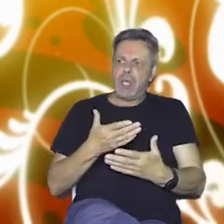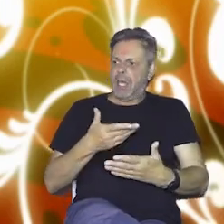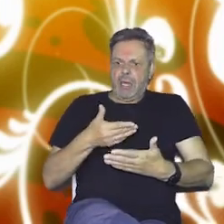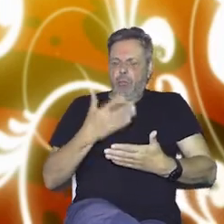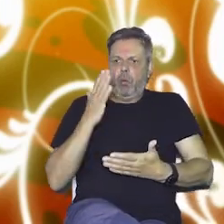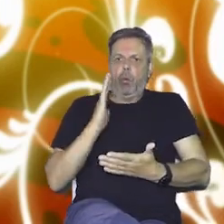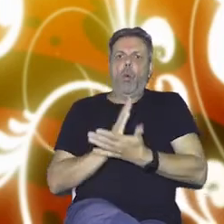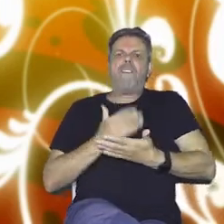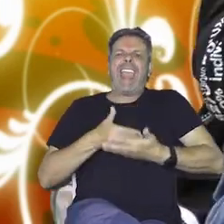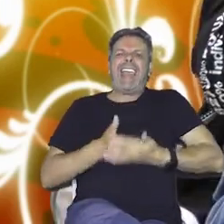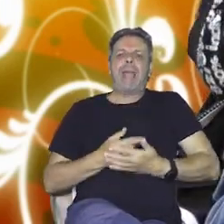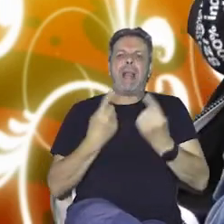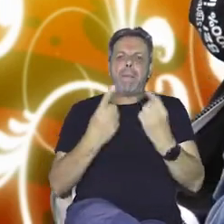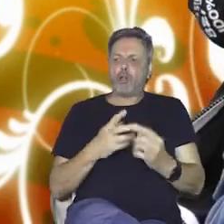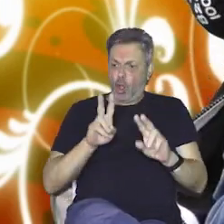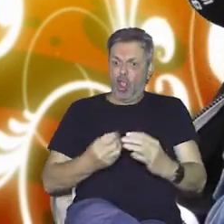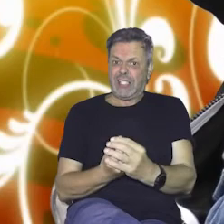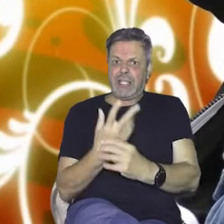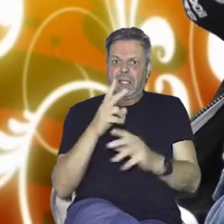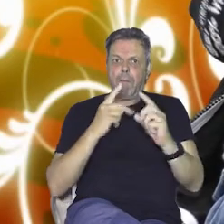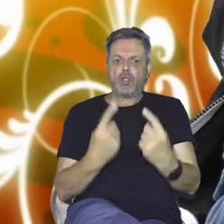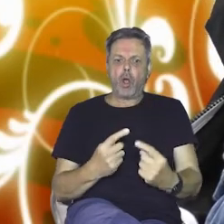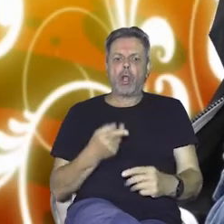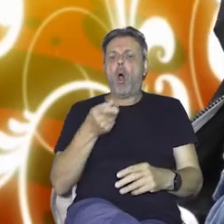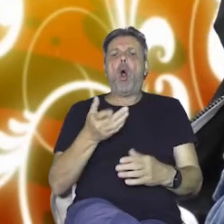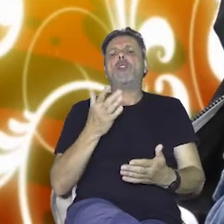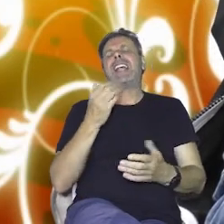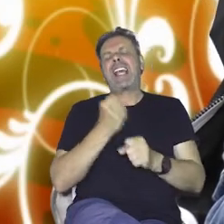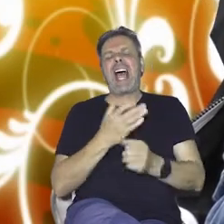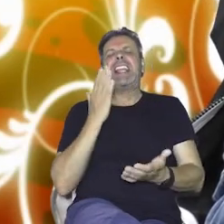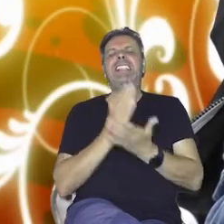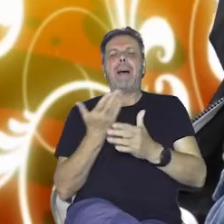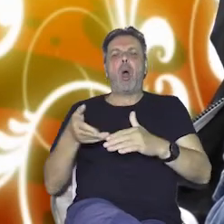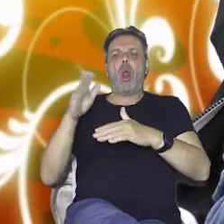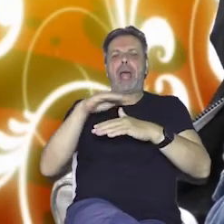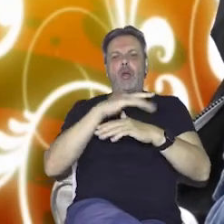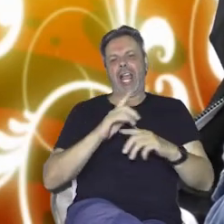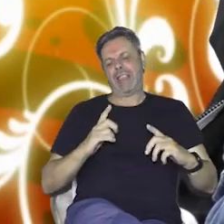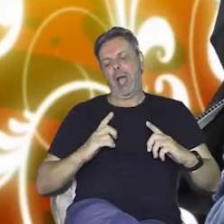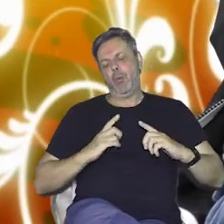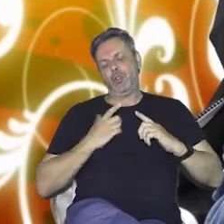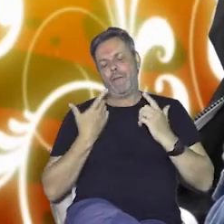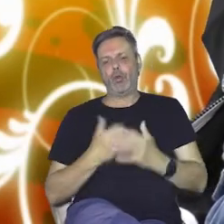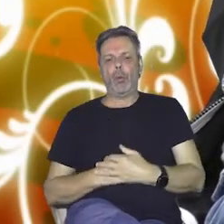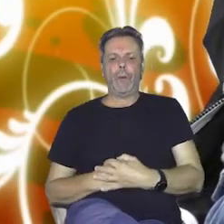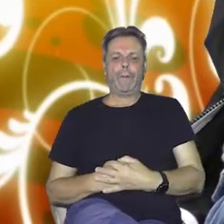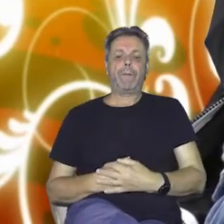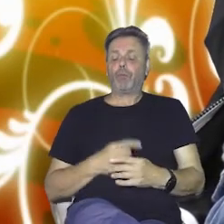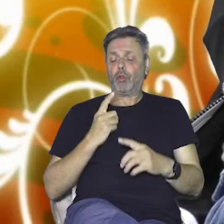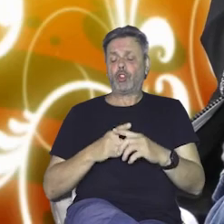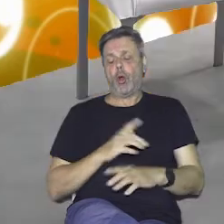postoji, on je stvoren i onda da. Se samo ta nadogradnja slaže u životu. Jes? Upravo